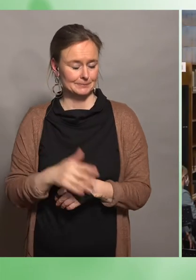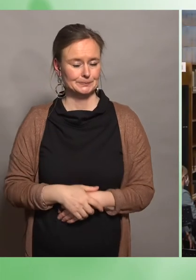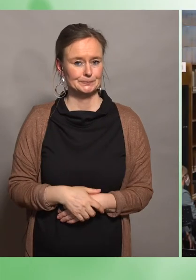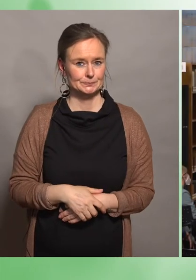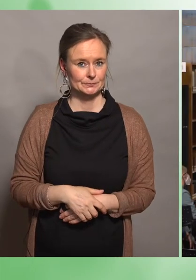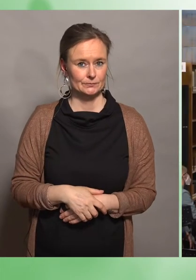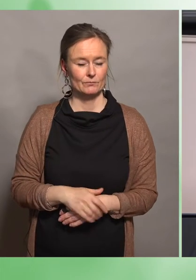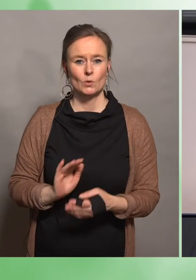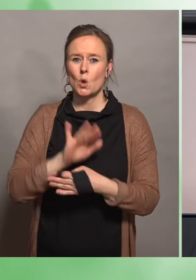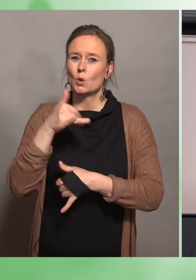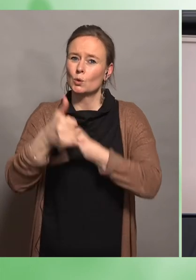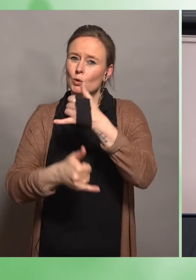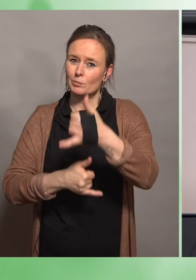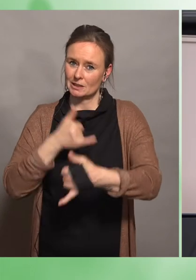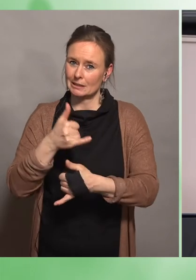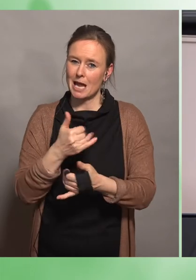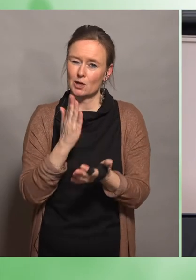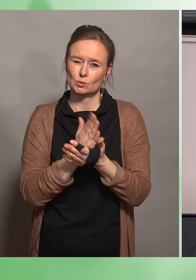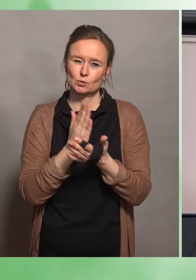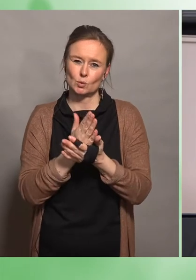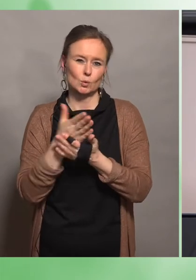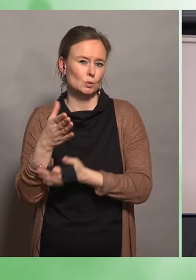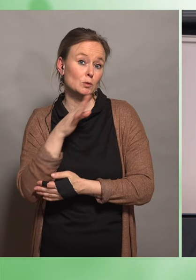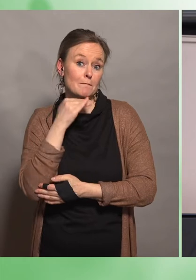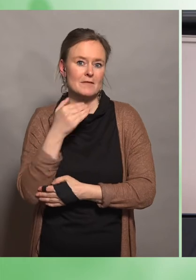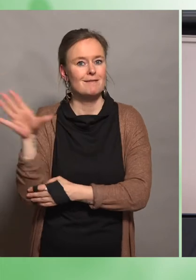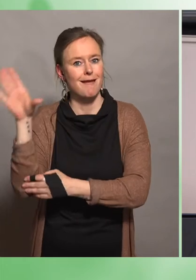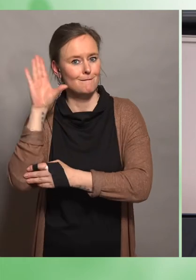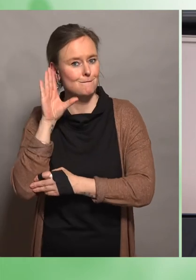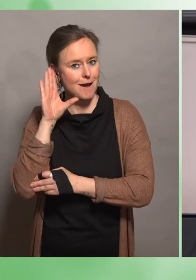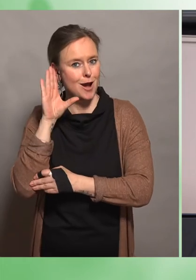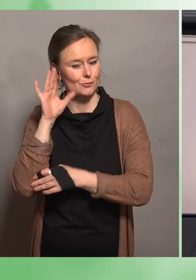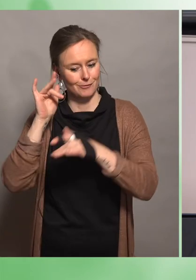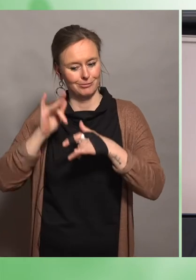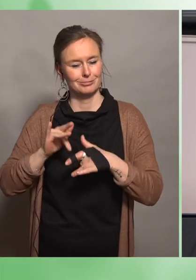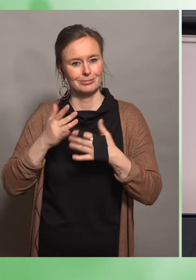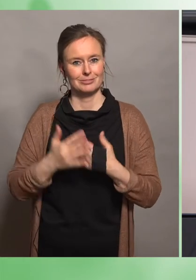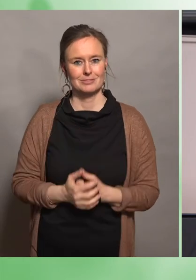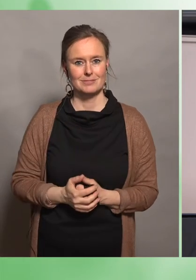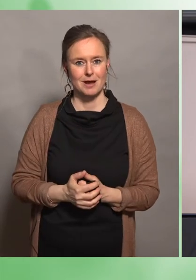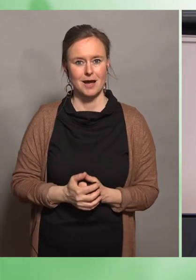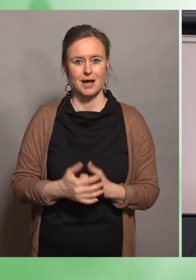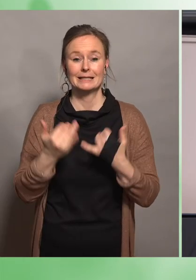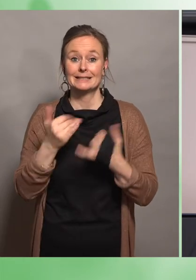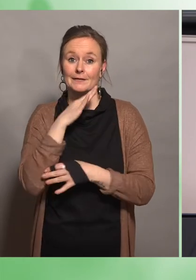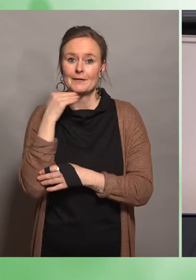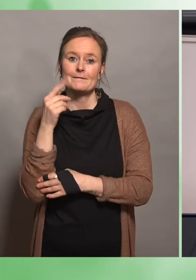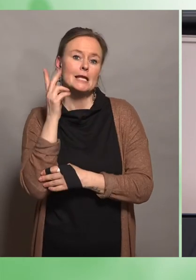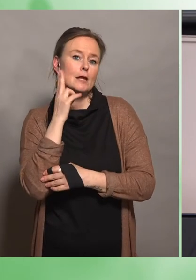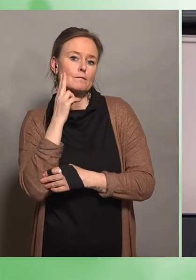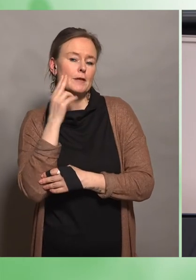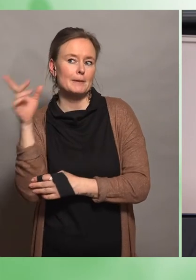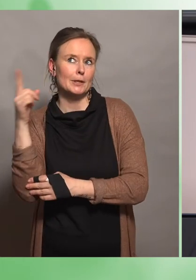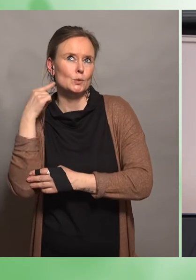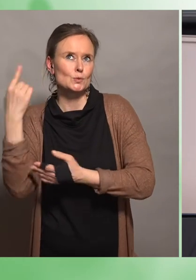Über die Jahre hat sich natürlich auch bei Ihnen ein großer Erfahrungsschatz angesammelt. Was würden Sie sagen, jetzt hören ja viele Unternehmen zu, was würden Sie denen gern